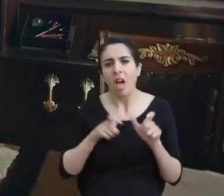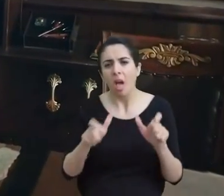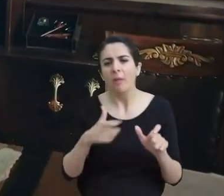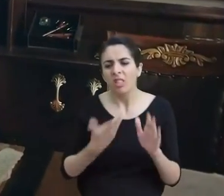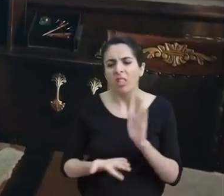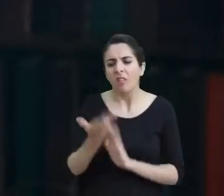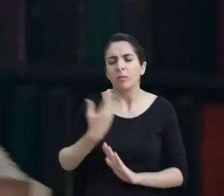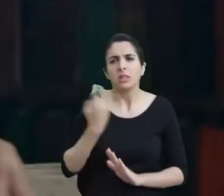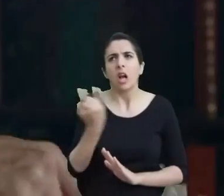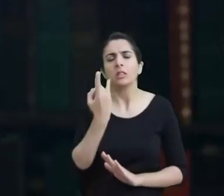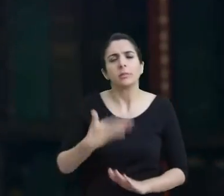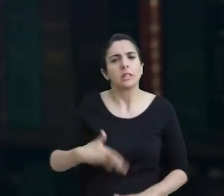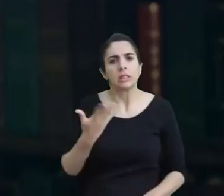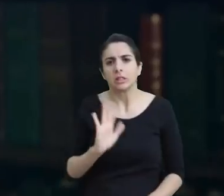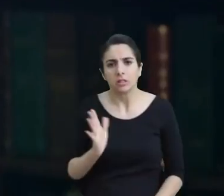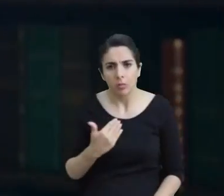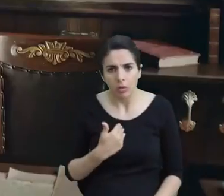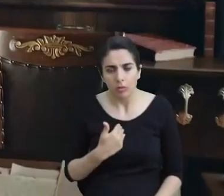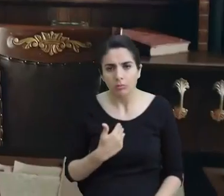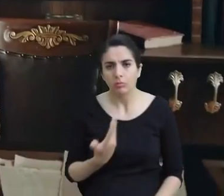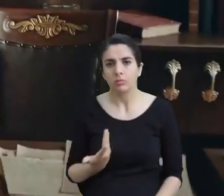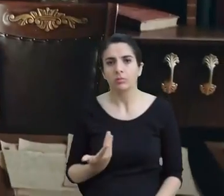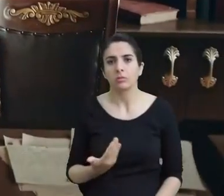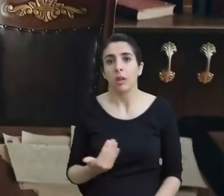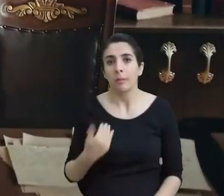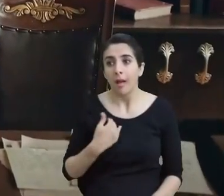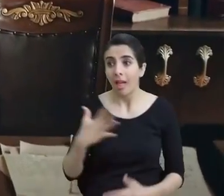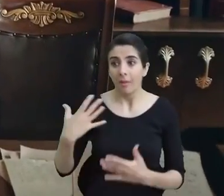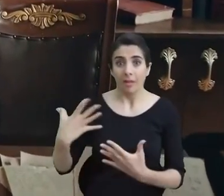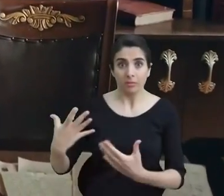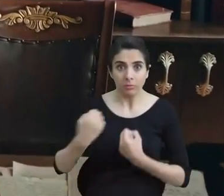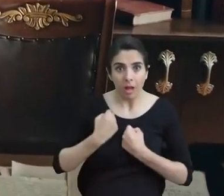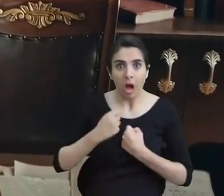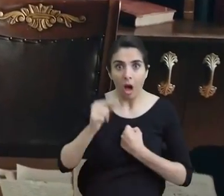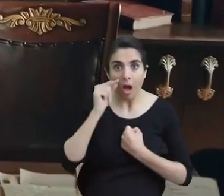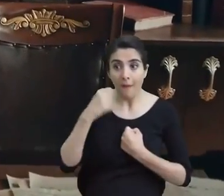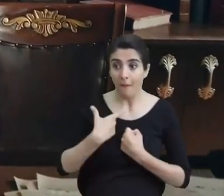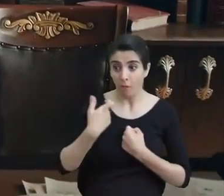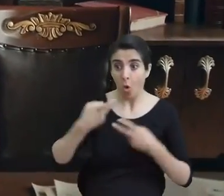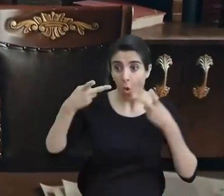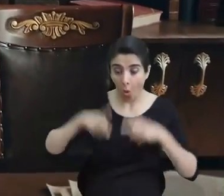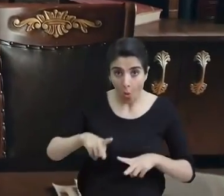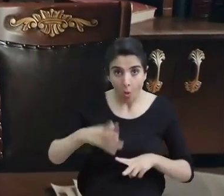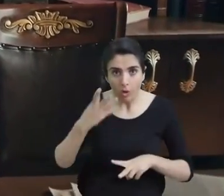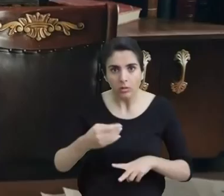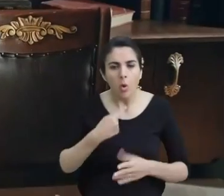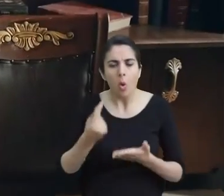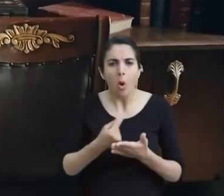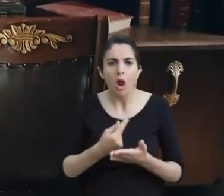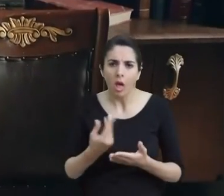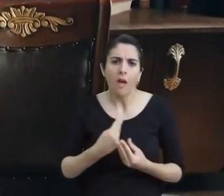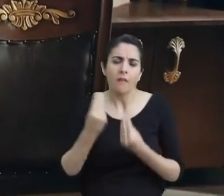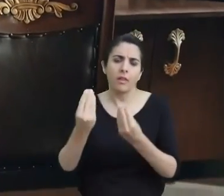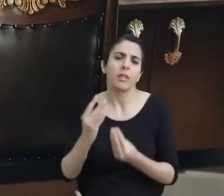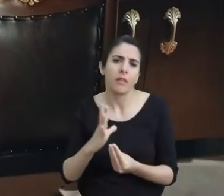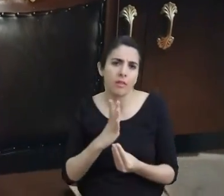bu emanetle daha fazla dolaşamazdım. Yani beni tutanlar beni öldürmekte muvaffak olsalardı bile Kur'an-ı Kerim